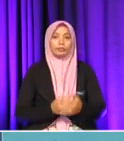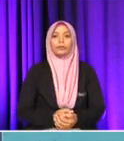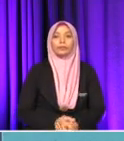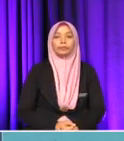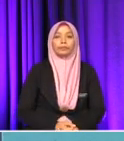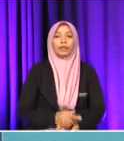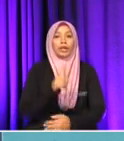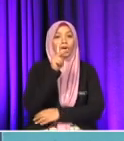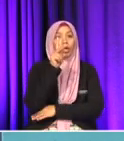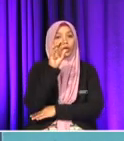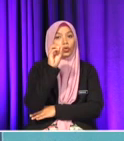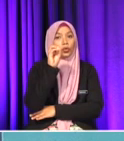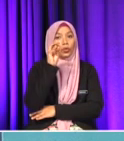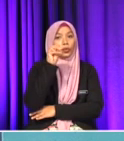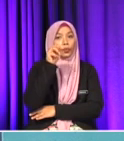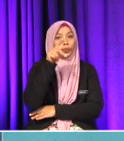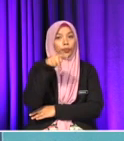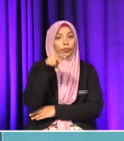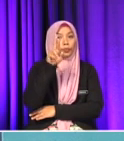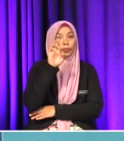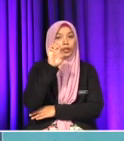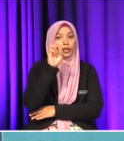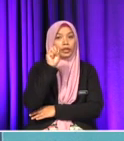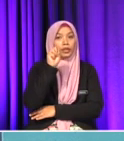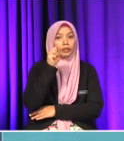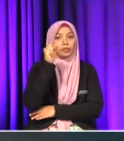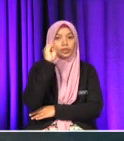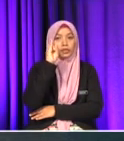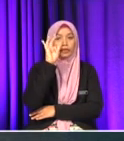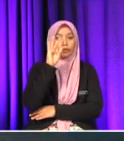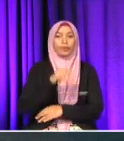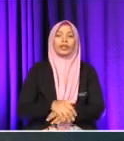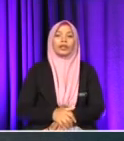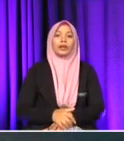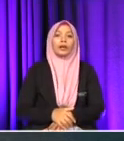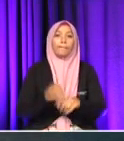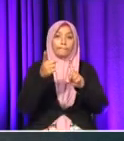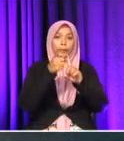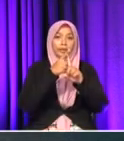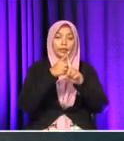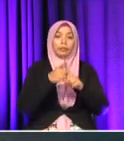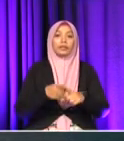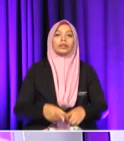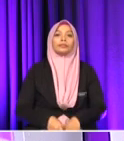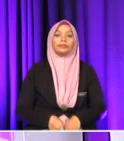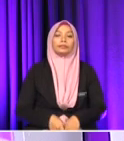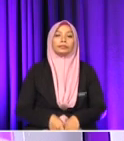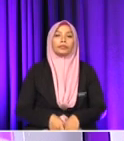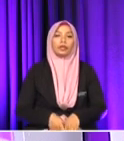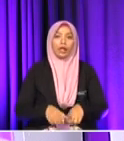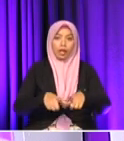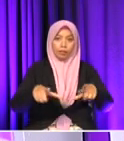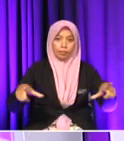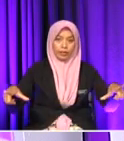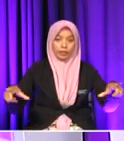langkah yang pertama adalah kajian lapangan yang kedua kemudian yang